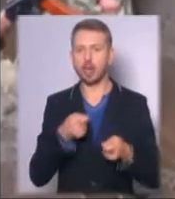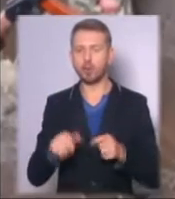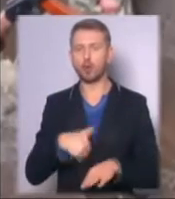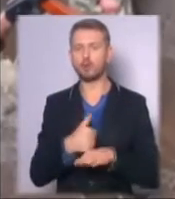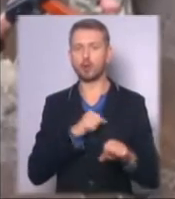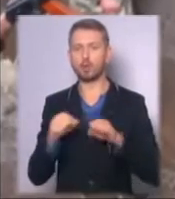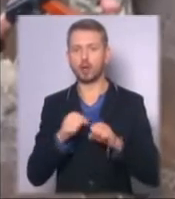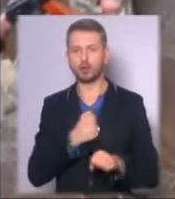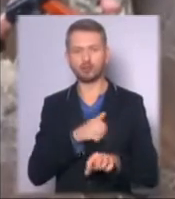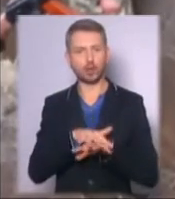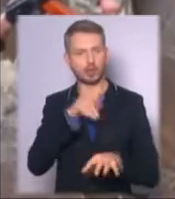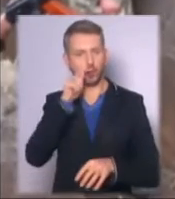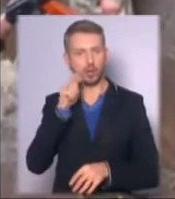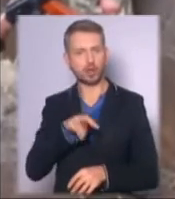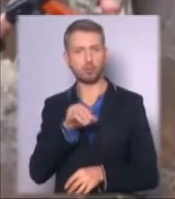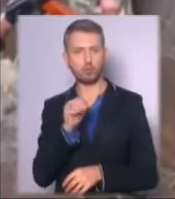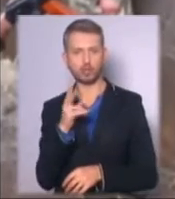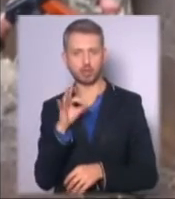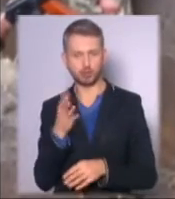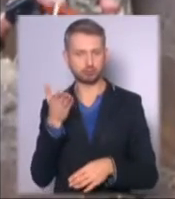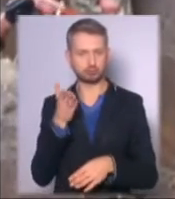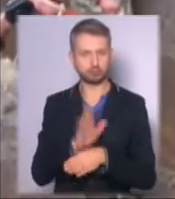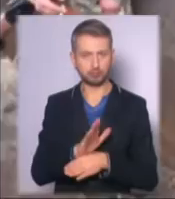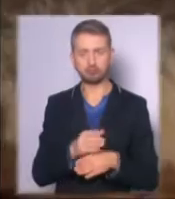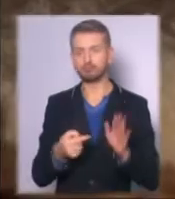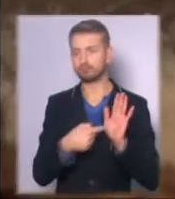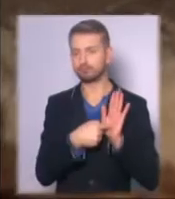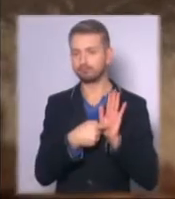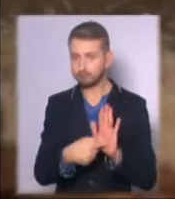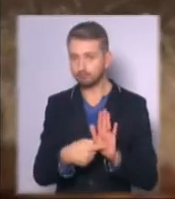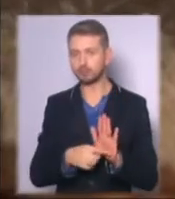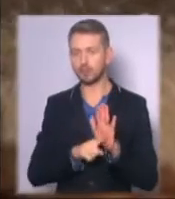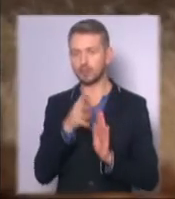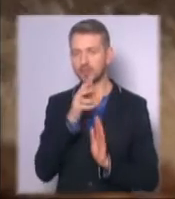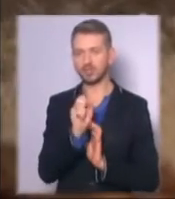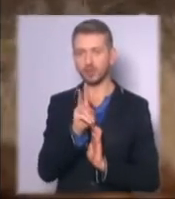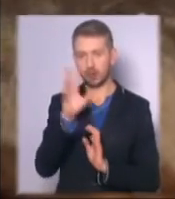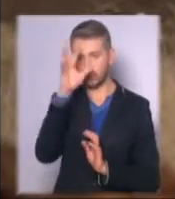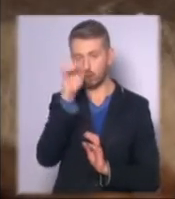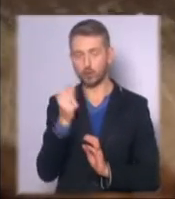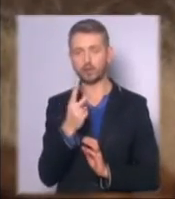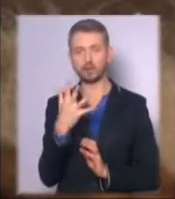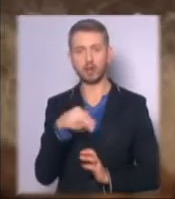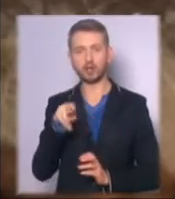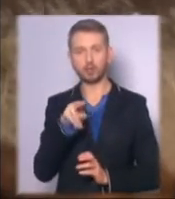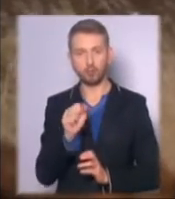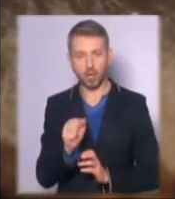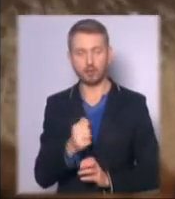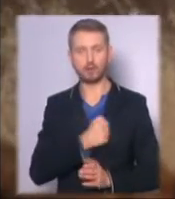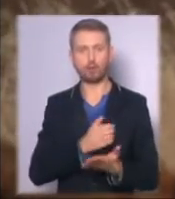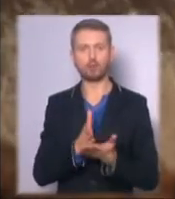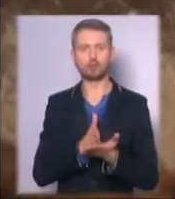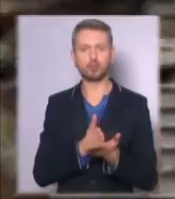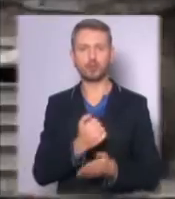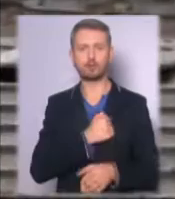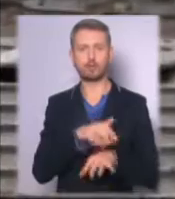Збройних сил України Віктор Муженко видав розпорядження, згідно з яким з 12 години ночі 25 листопада військовослужбовцям Збройних